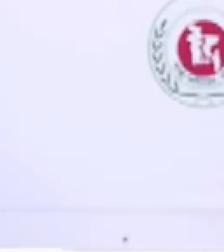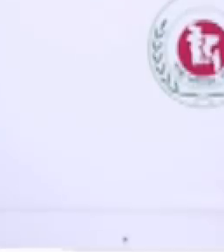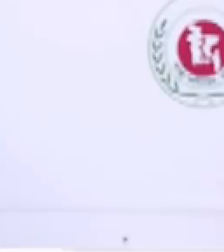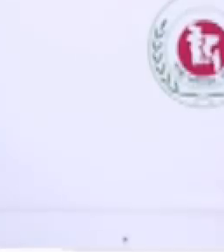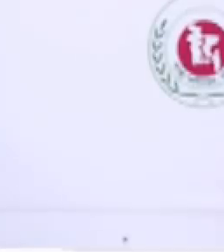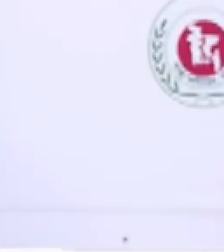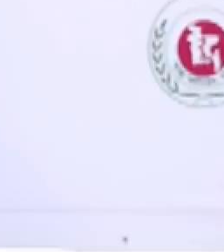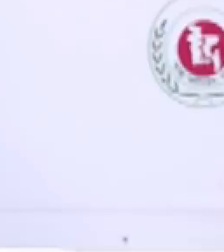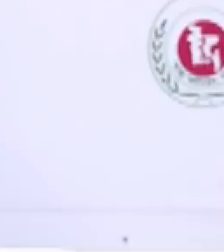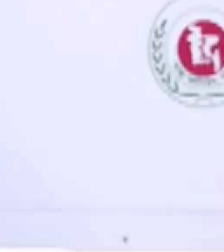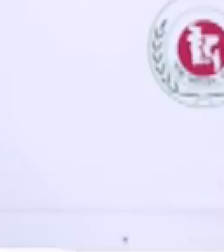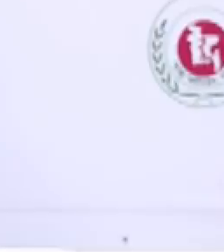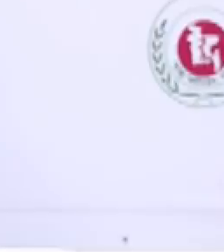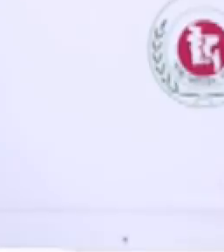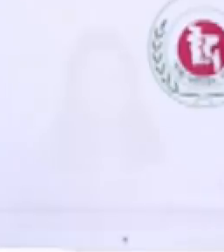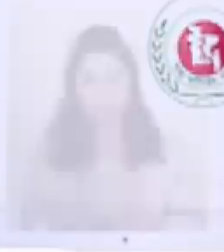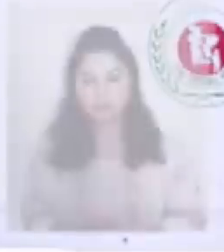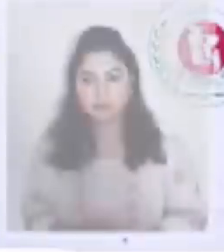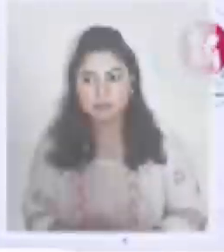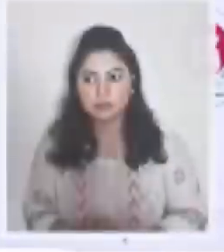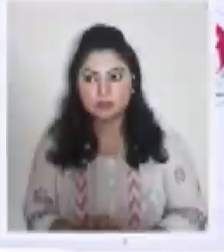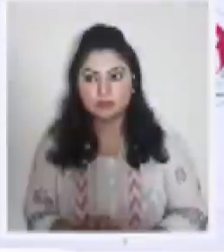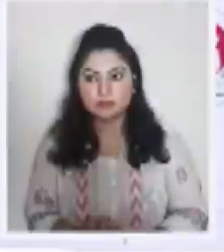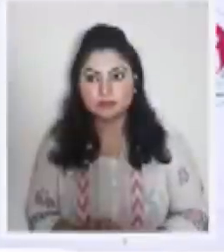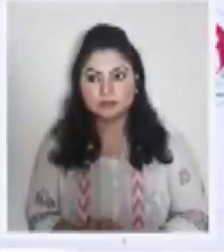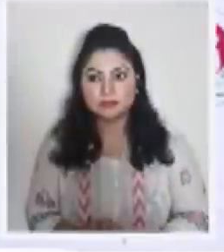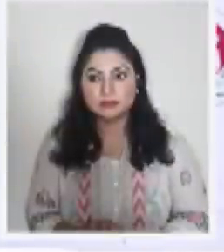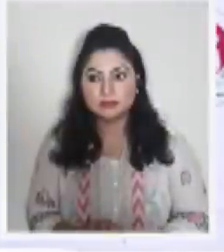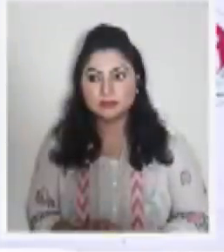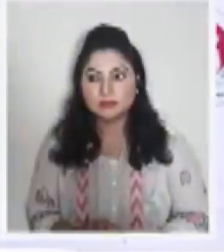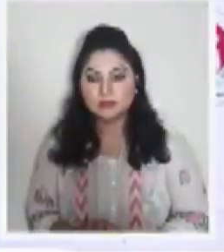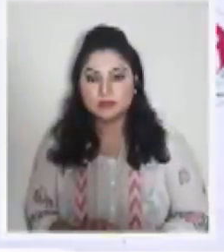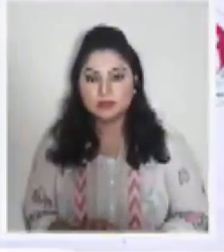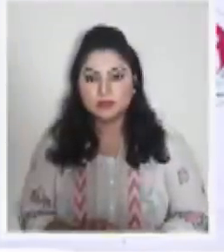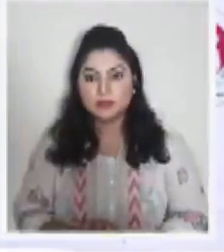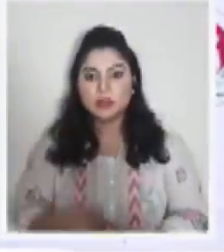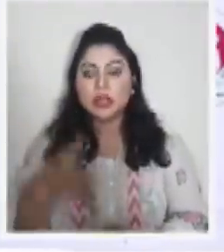পারবেন অন্যকে সাহায্য করুন, এতে আপনার মন অনেক ভালো থাকবে।